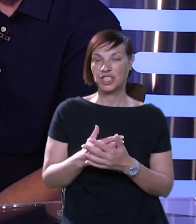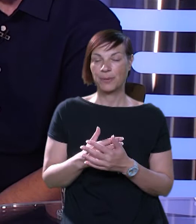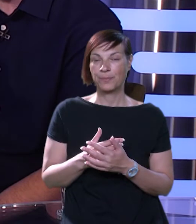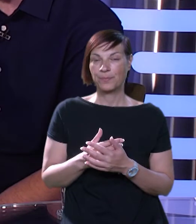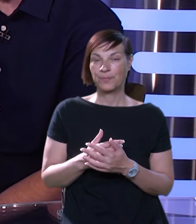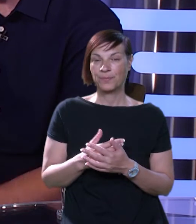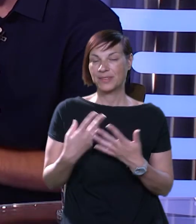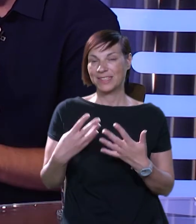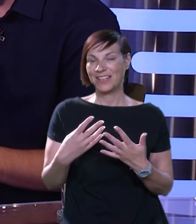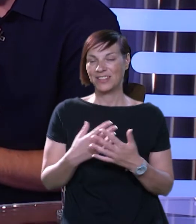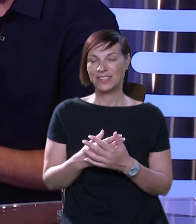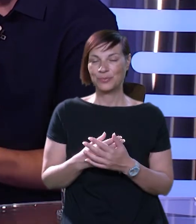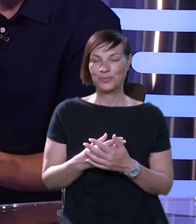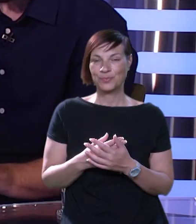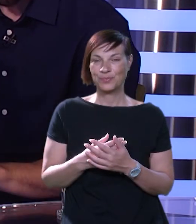kraće.